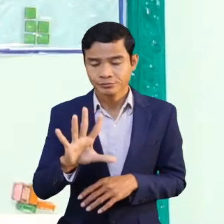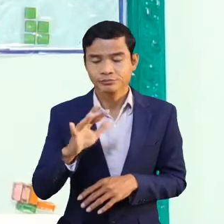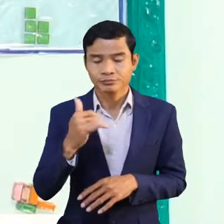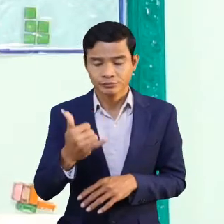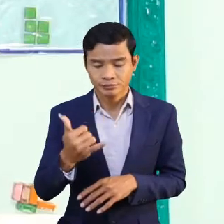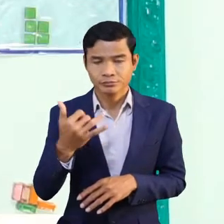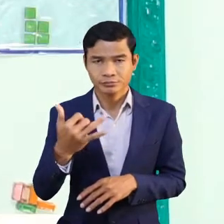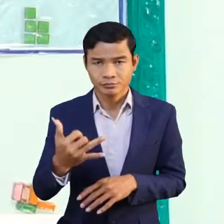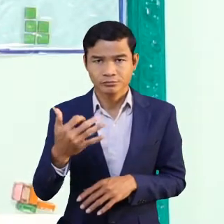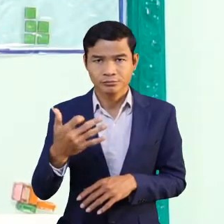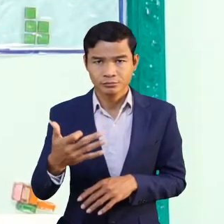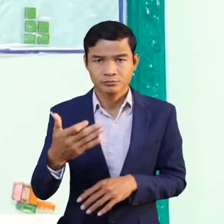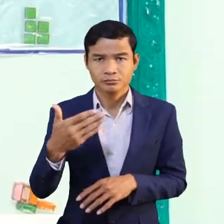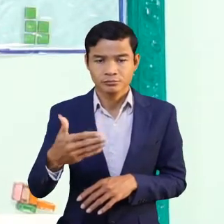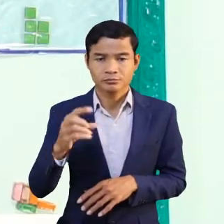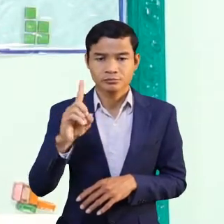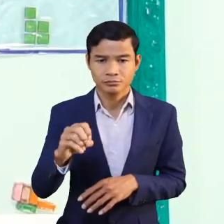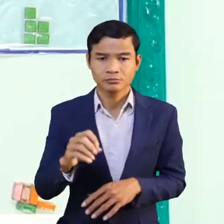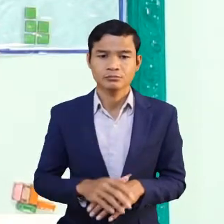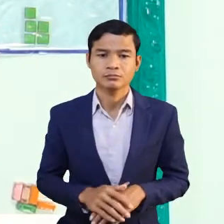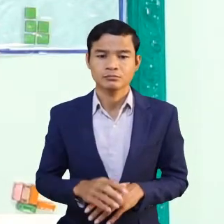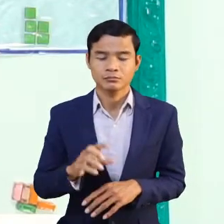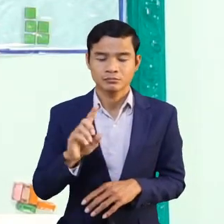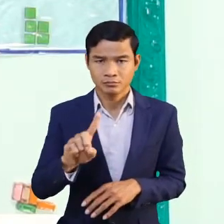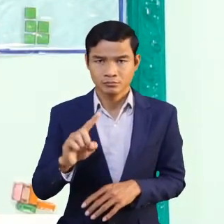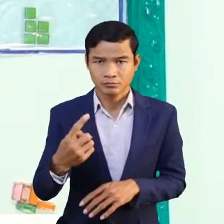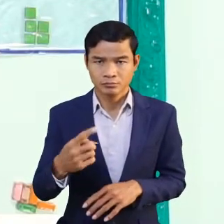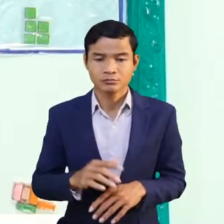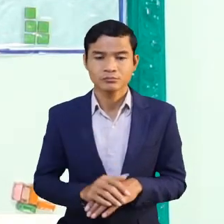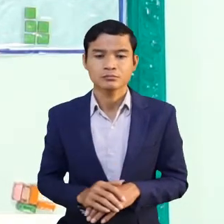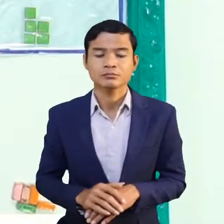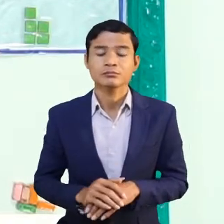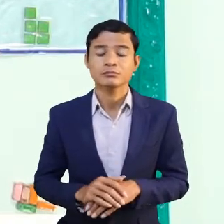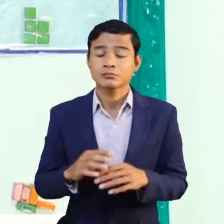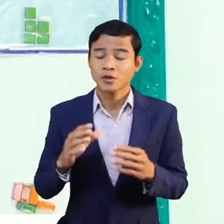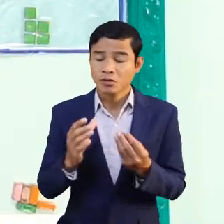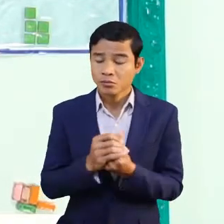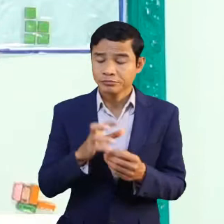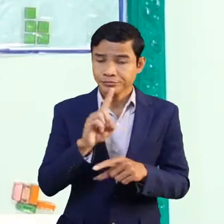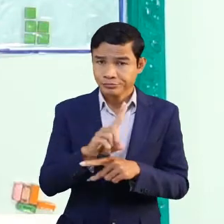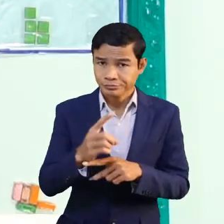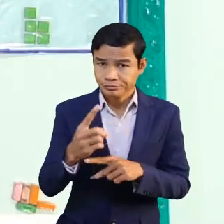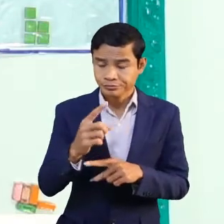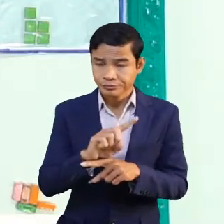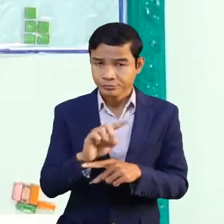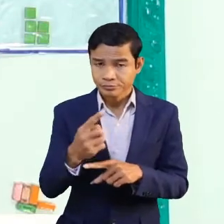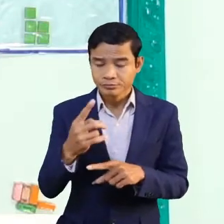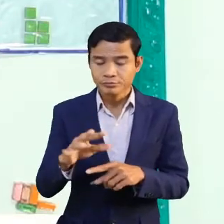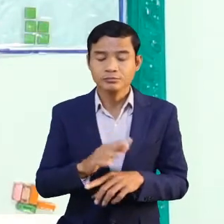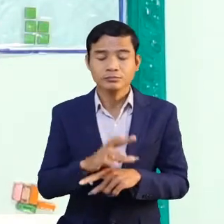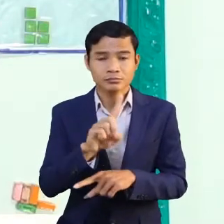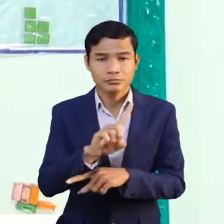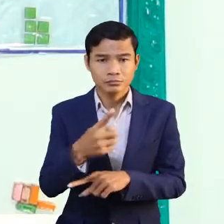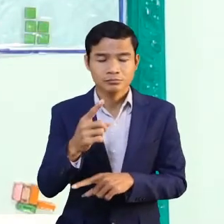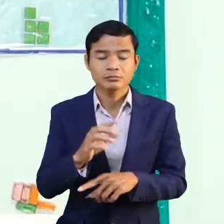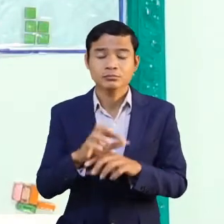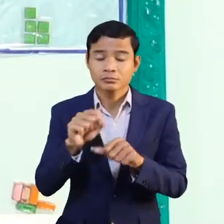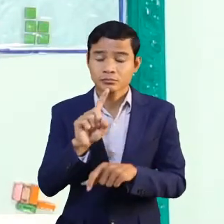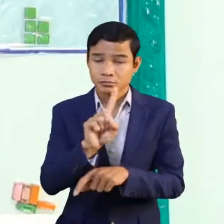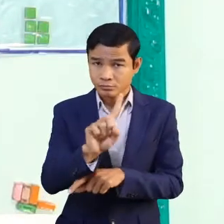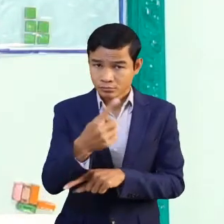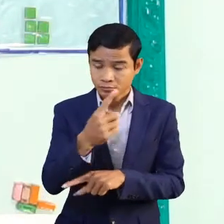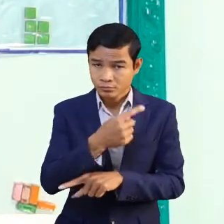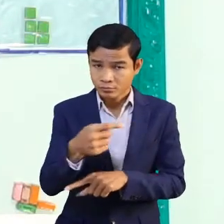4 5 6 7 8 9 10 11ចាយើងមានចំនួន10 11ចាអញ្ចឹង11ដក4